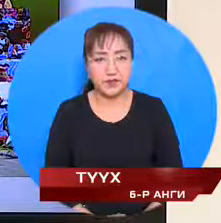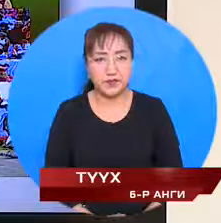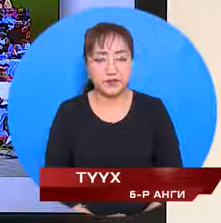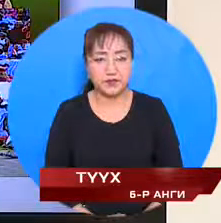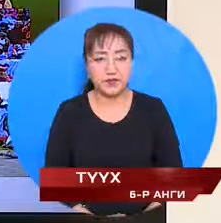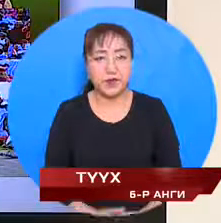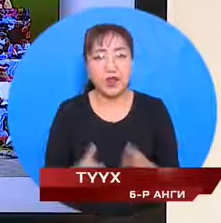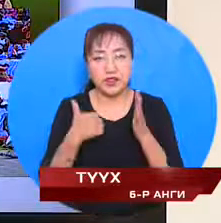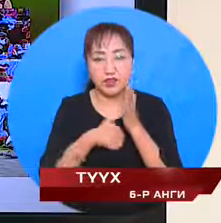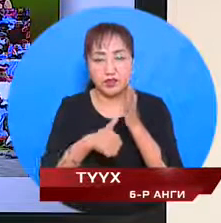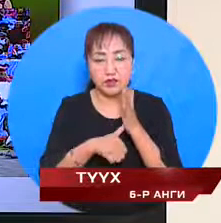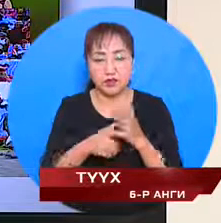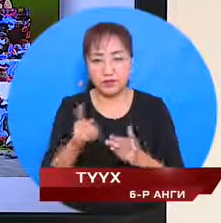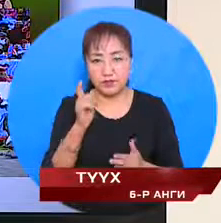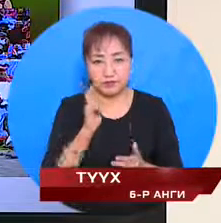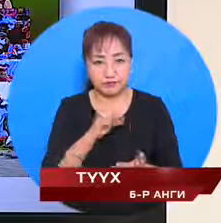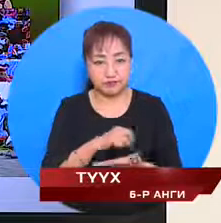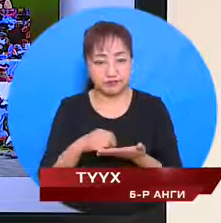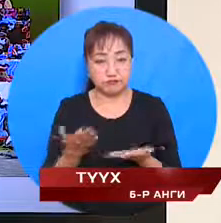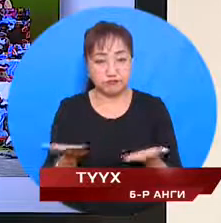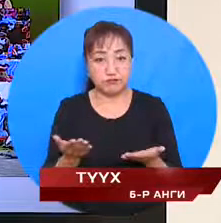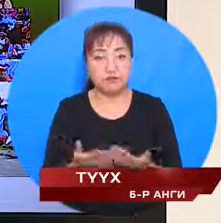За, хүүхдүүд маань дэвтэр дээр хариулсан болов уу?